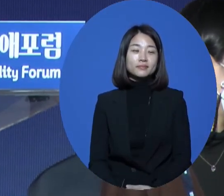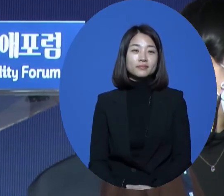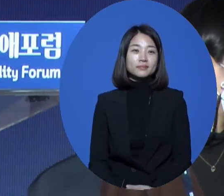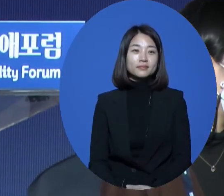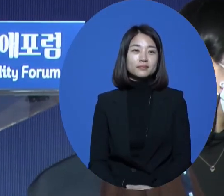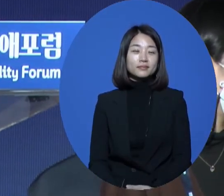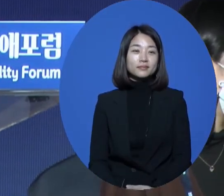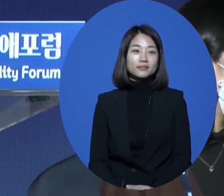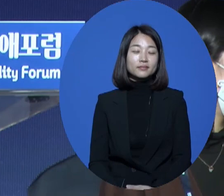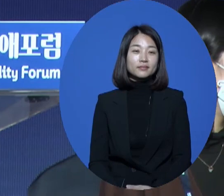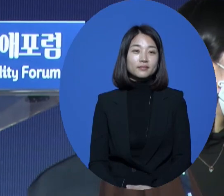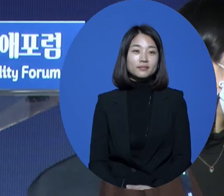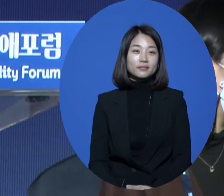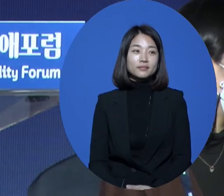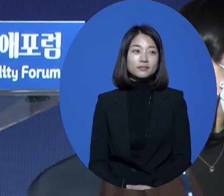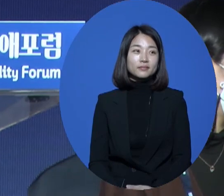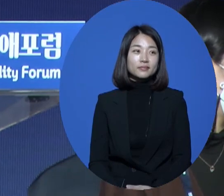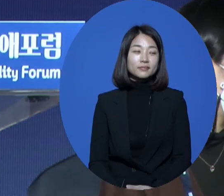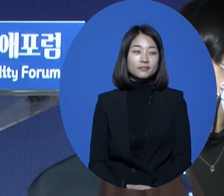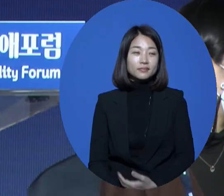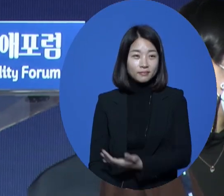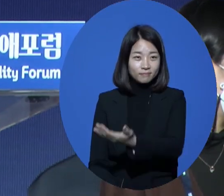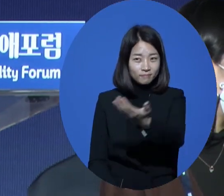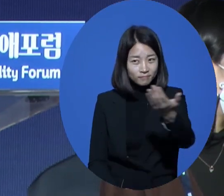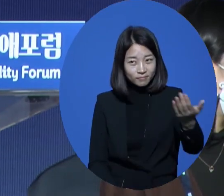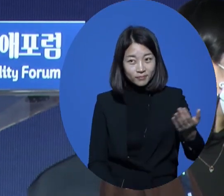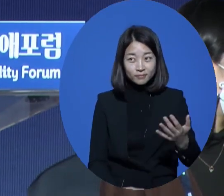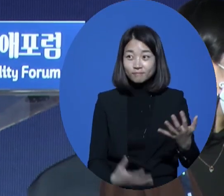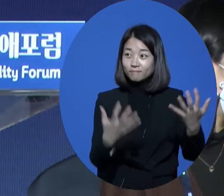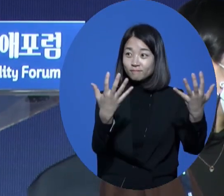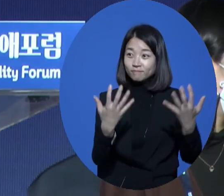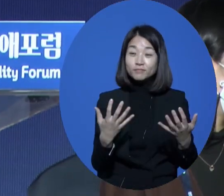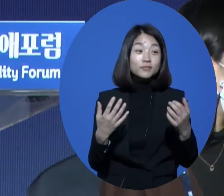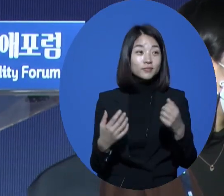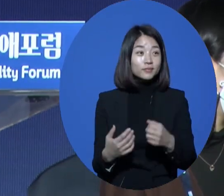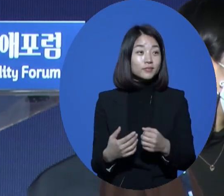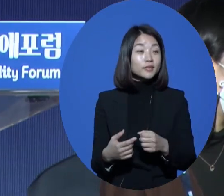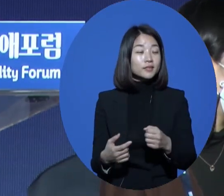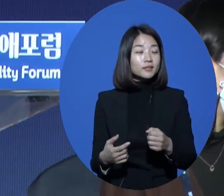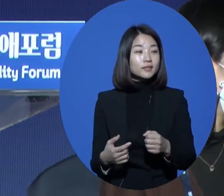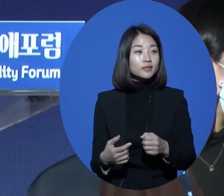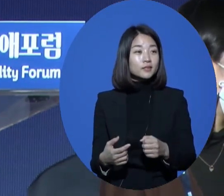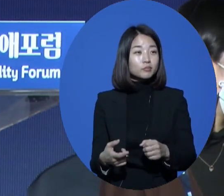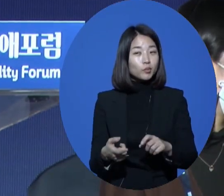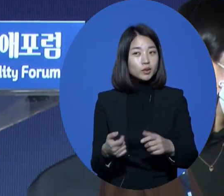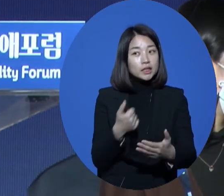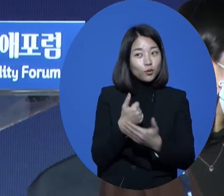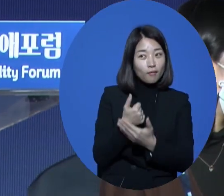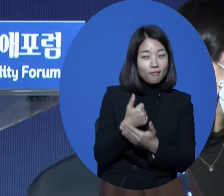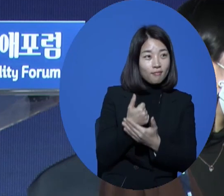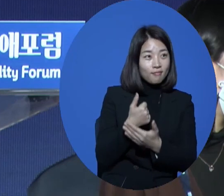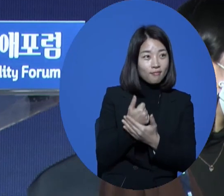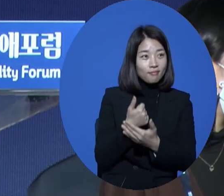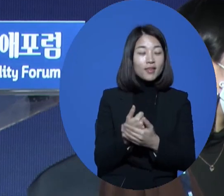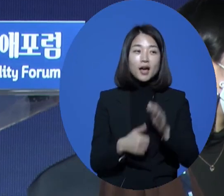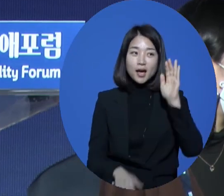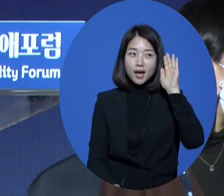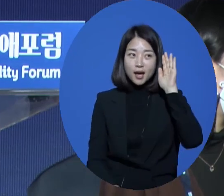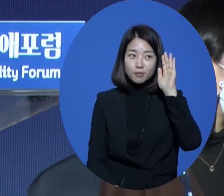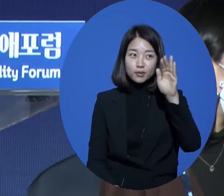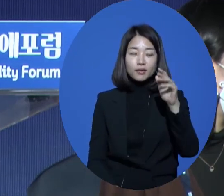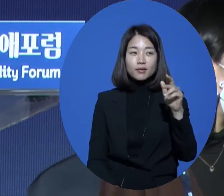같습니다. 이렇게 많은 분들 열정적으로 함께해 주신 연대와 지지를 발판 삼아서